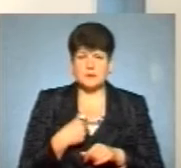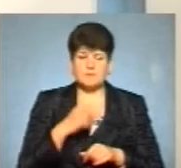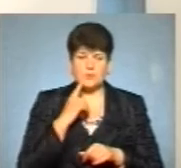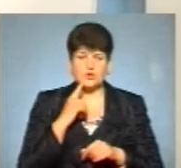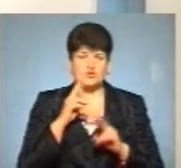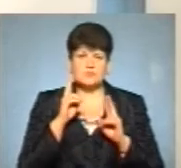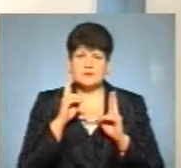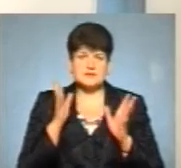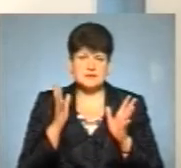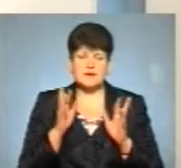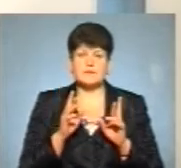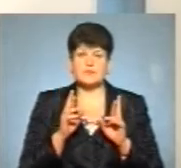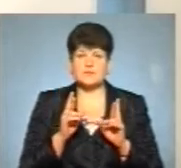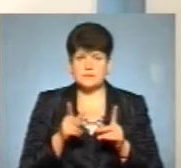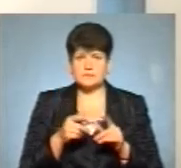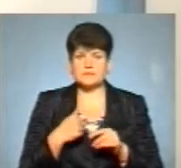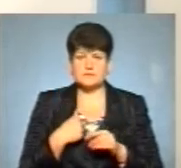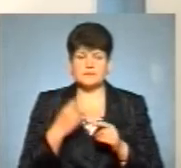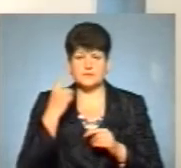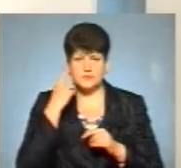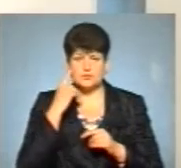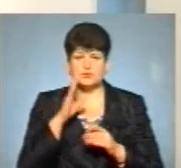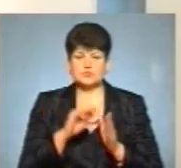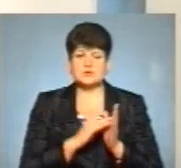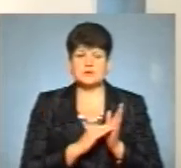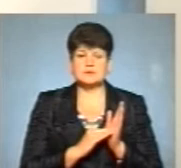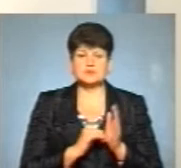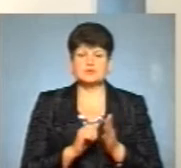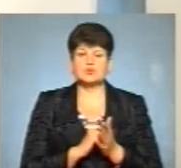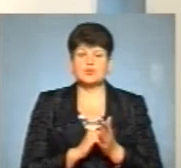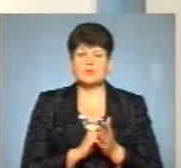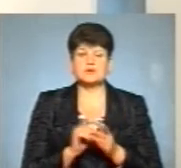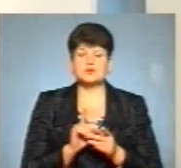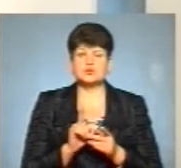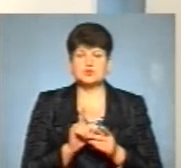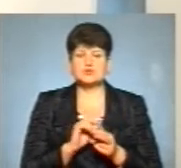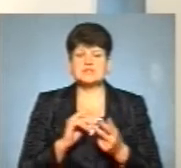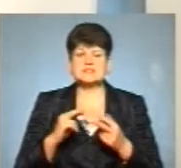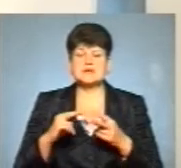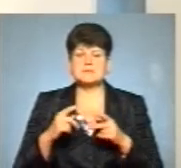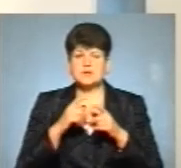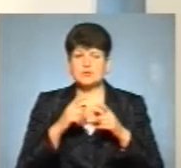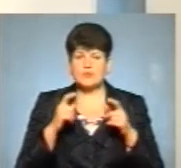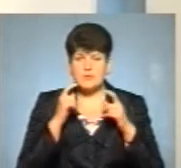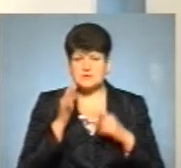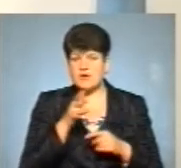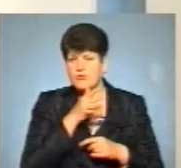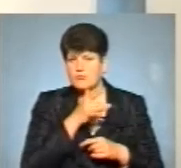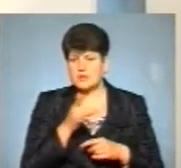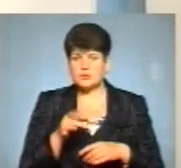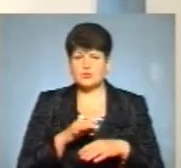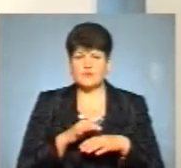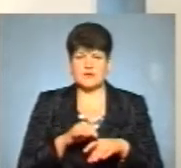не знаємо механізму, але я думаю, він буде нам прописаний в документах щодо заміни маски в період проведення